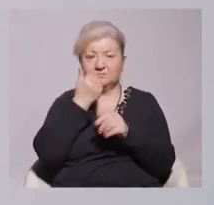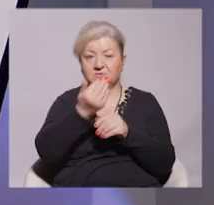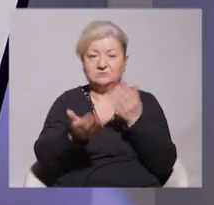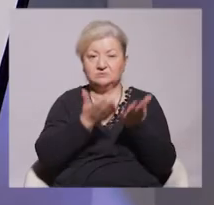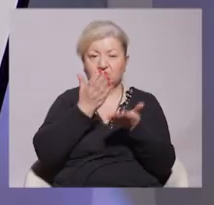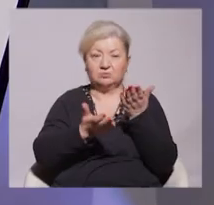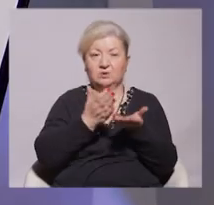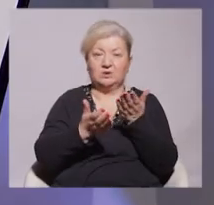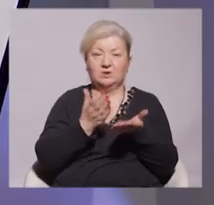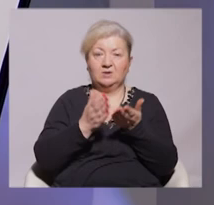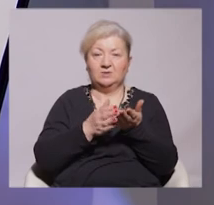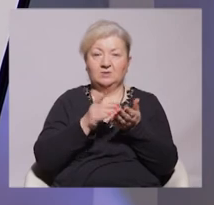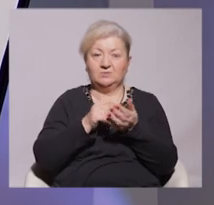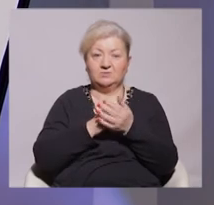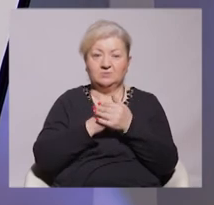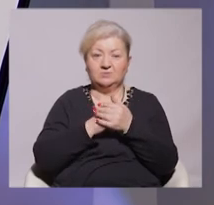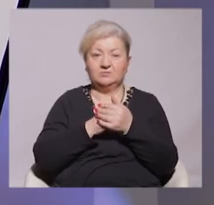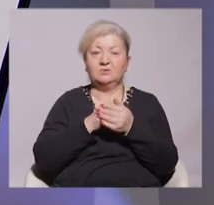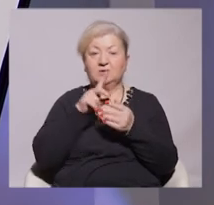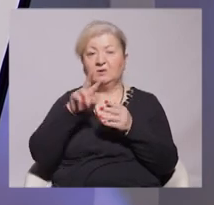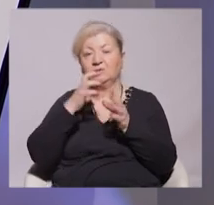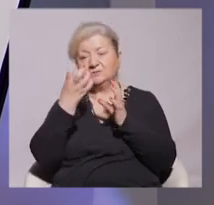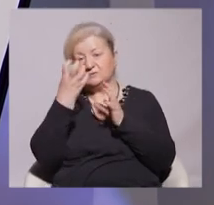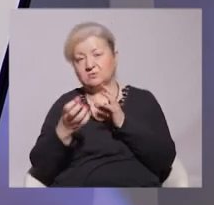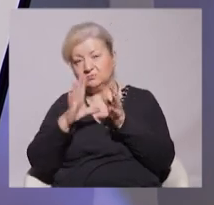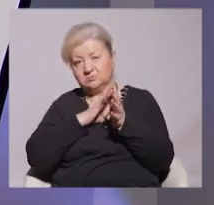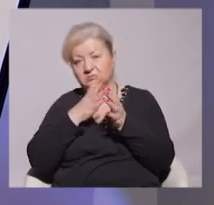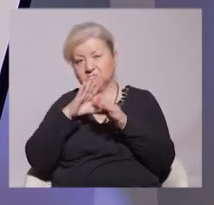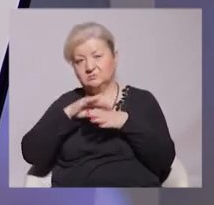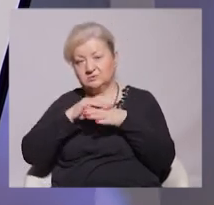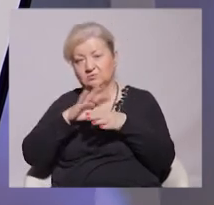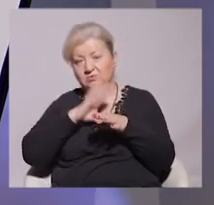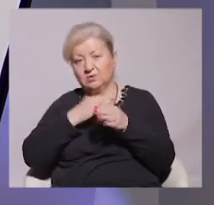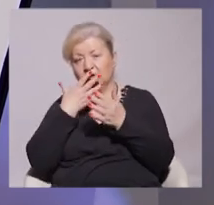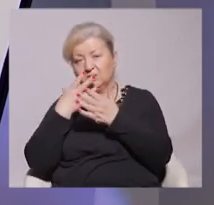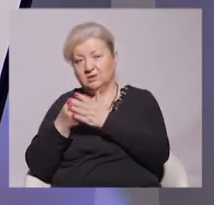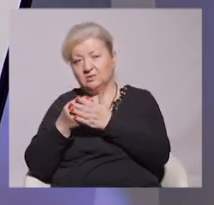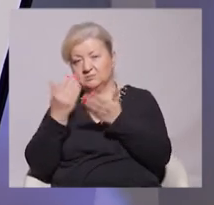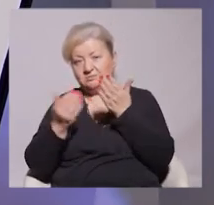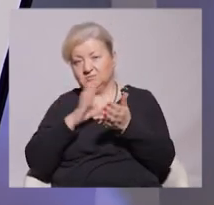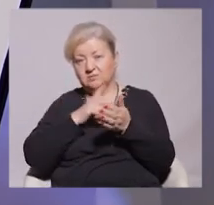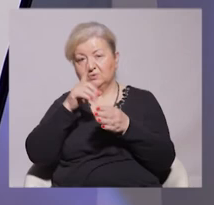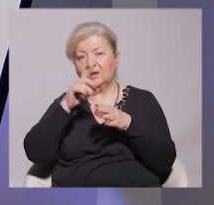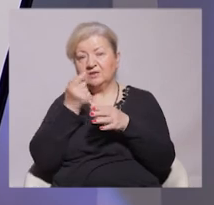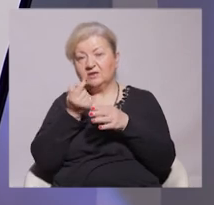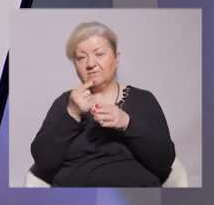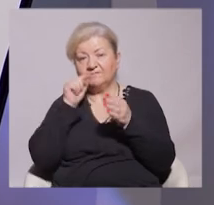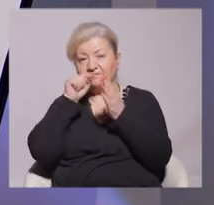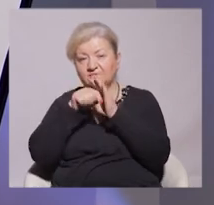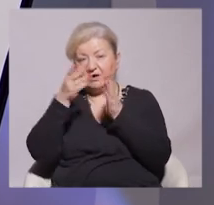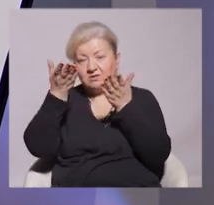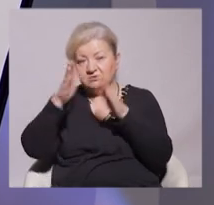მასა. მეორე სხეულს ჰქონდა ასევე თავისი მასა და შემდეგ უკვე ამ სხეულში ჩარჩა ეს ტყვია და